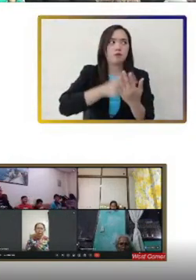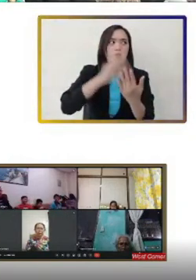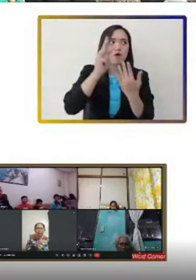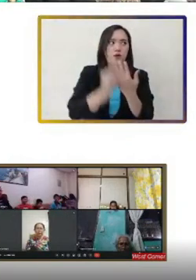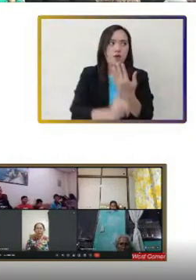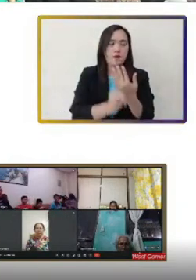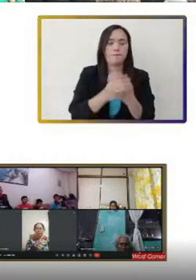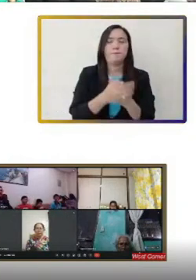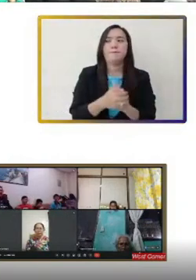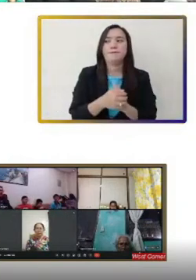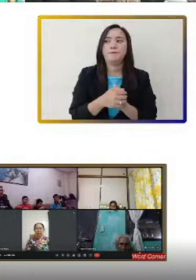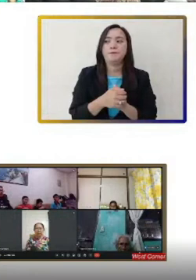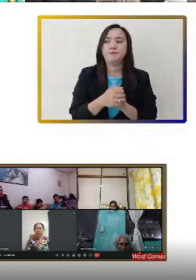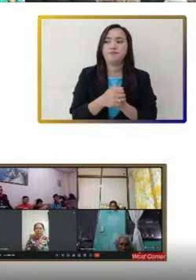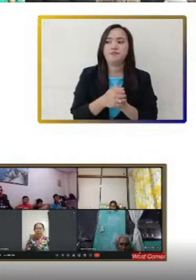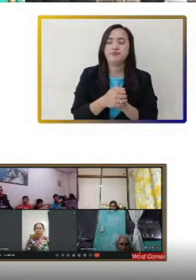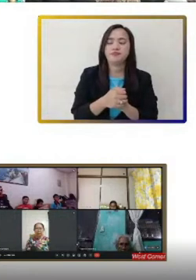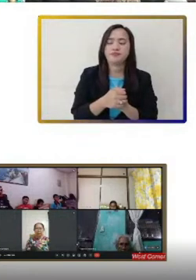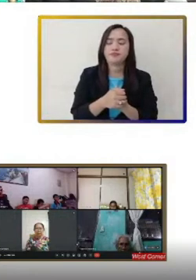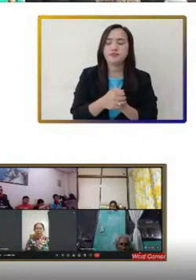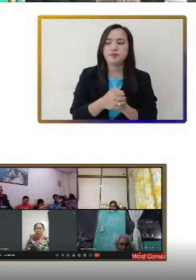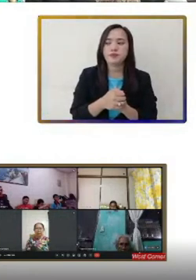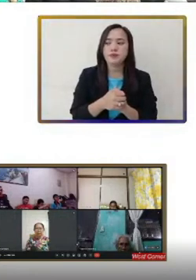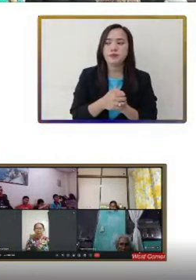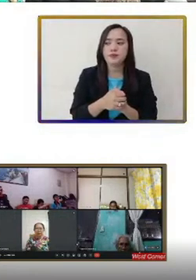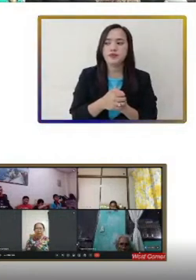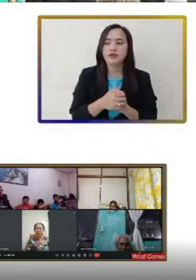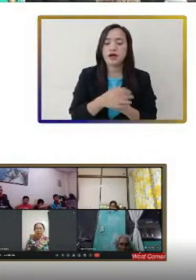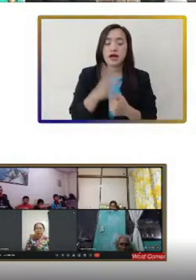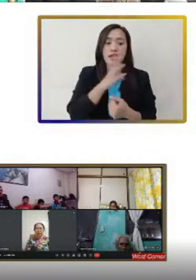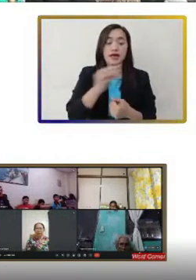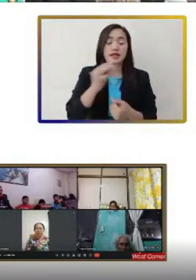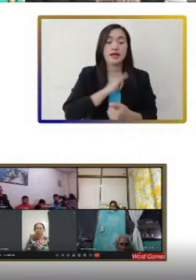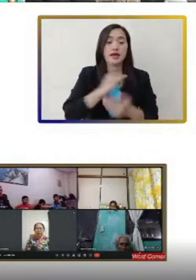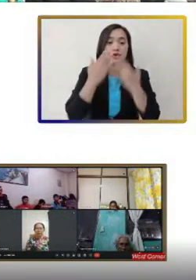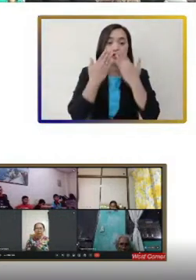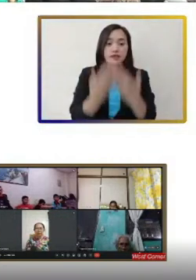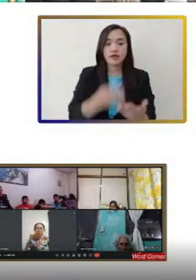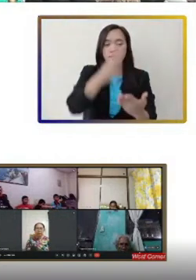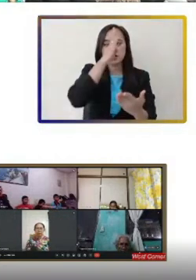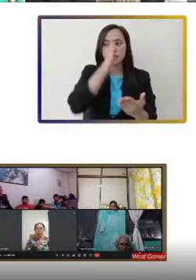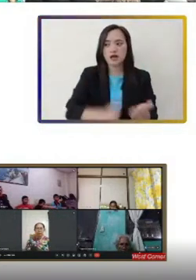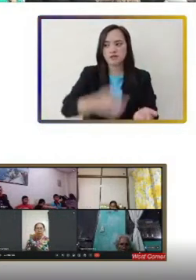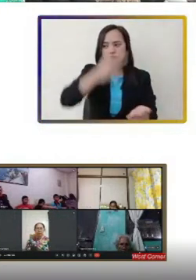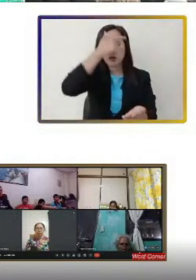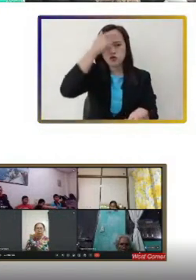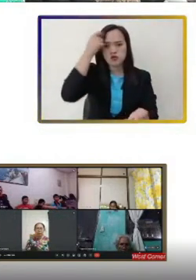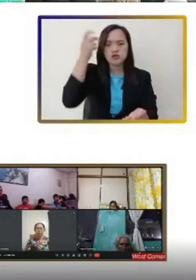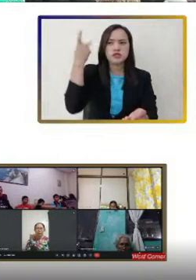natin, sa lahat ng ginagawa po natin. Kaya nagpapasalamat ako sa Panginoon, no, na mayroong mga